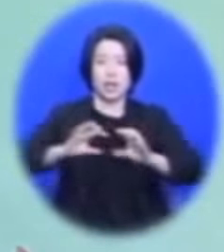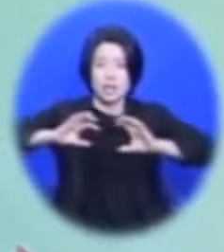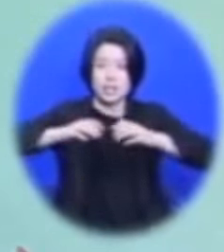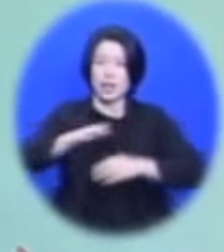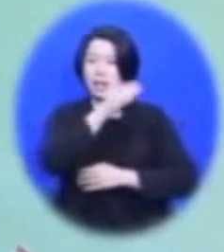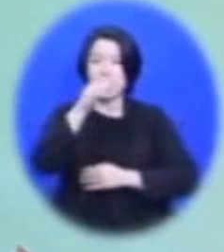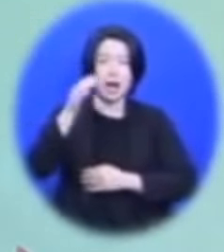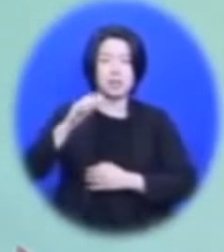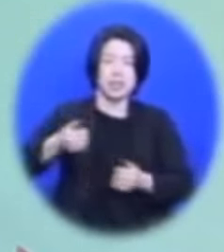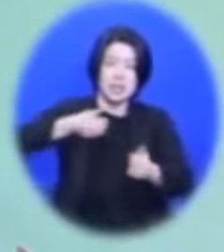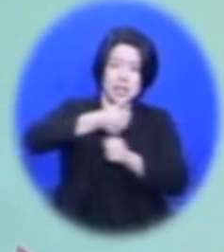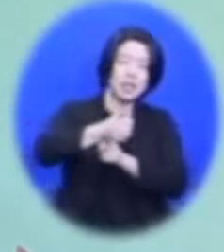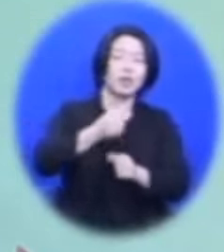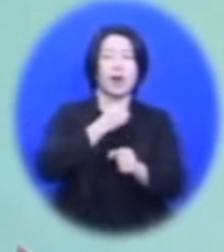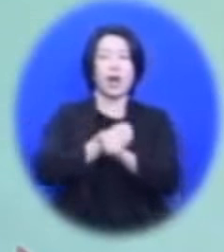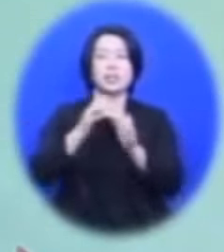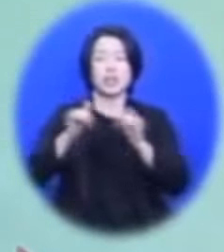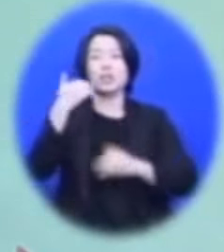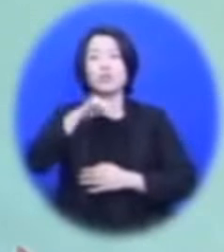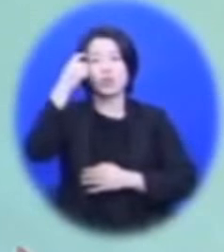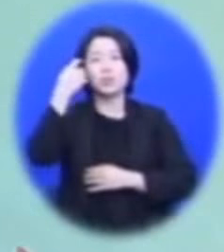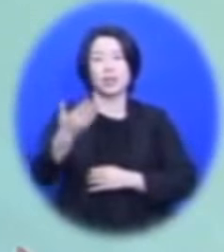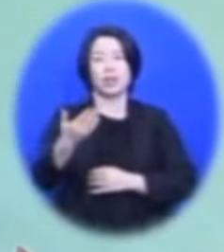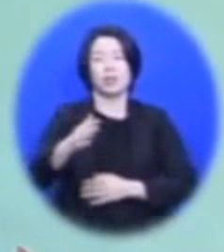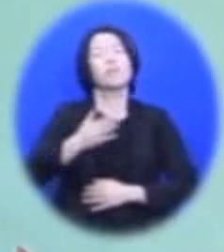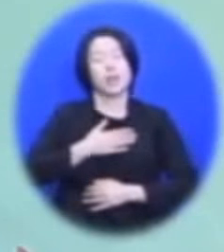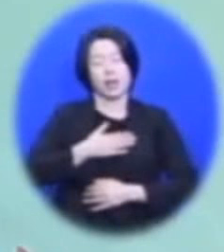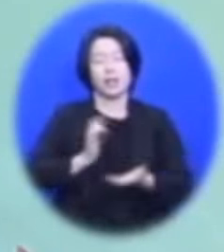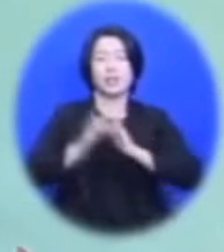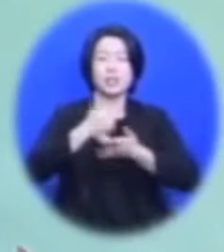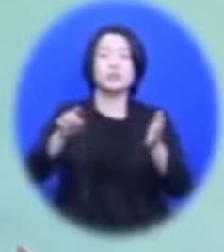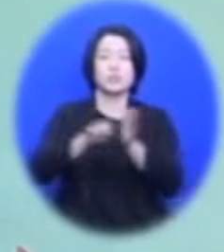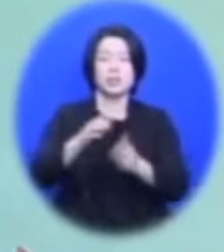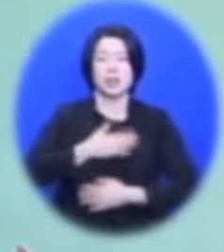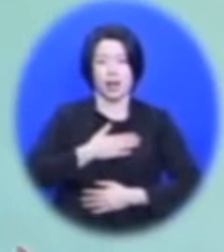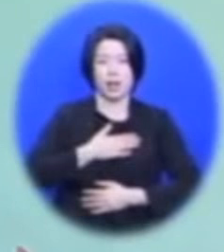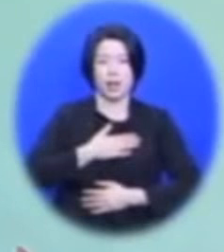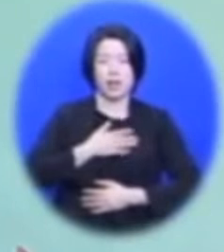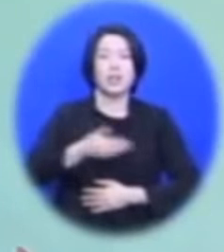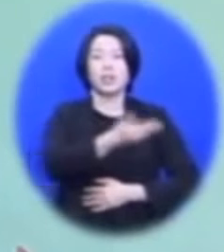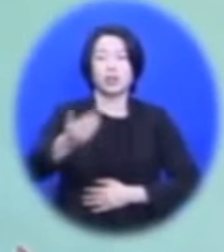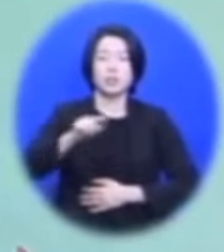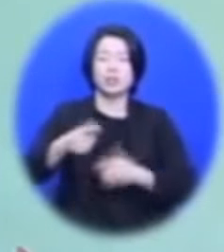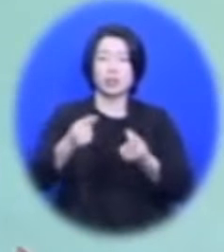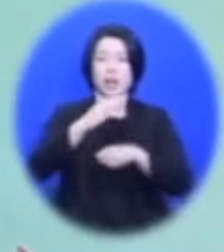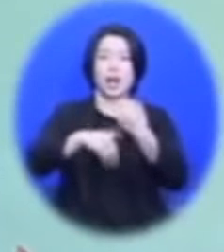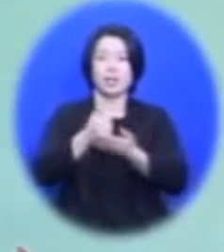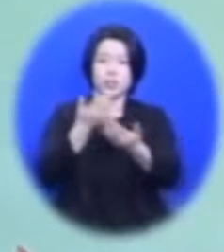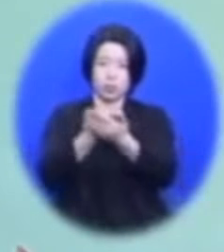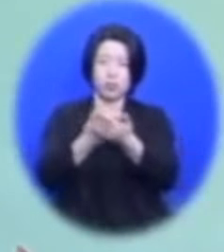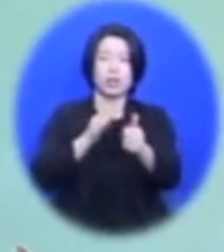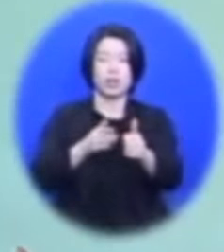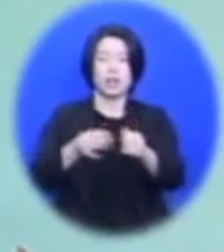감히 이기려고 하는 자가 누굽니까? 나지. 예수 믿는 나지. 여러분이 그렇게 하나님께 구하십시오.